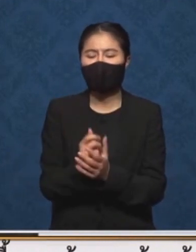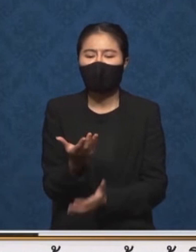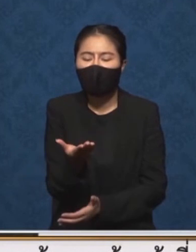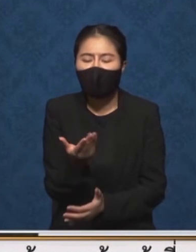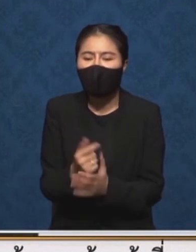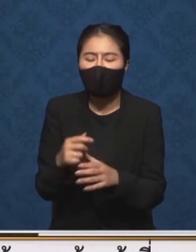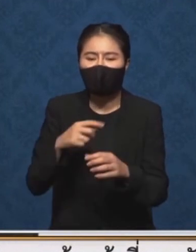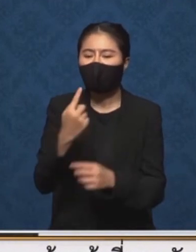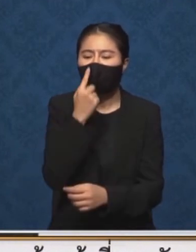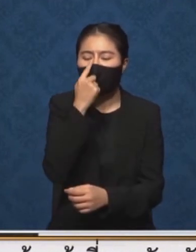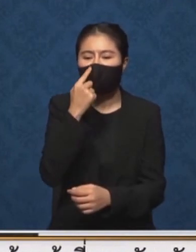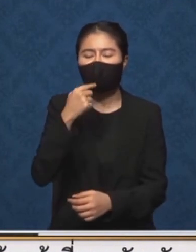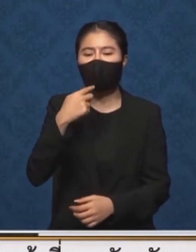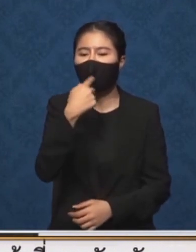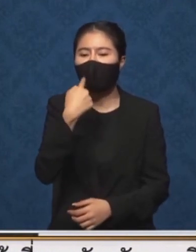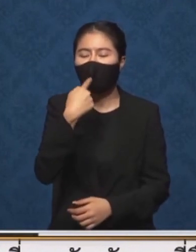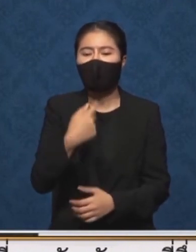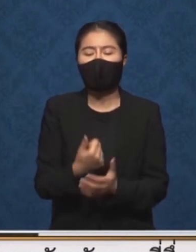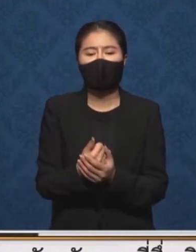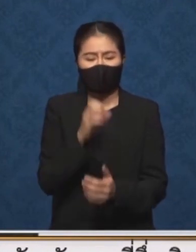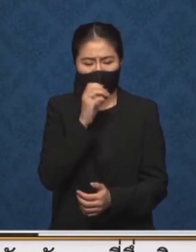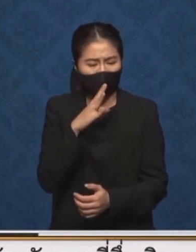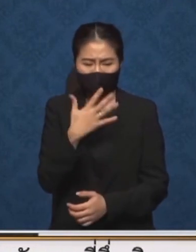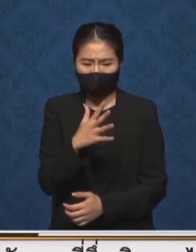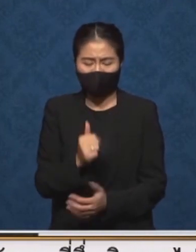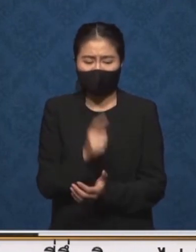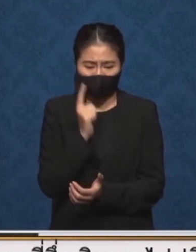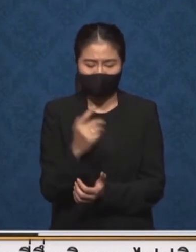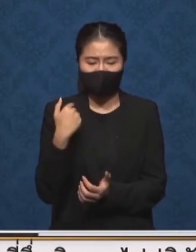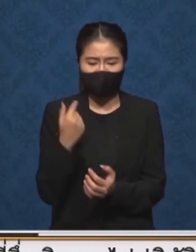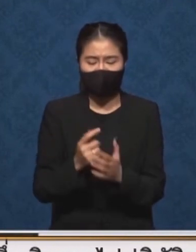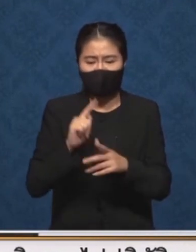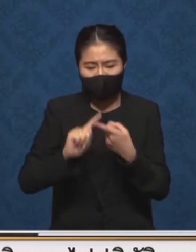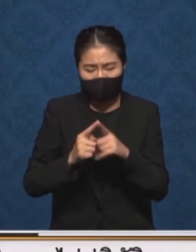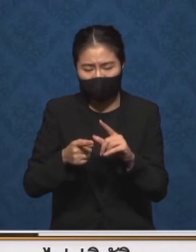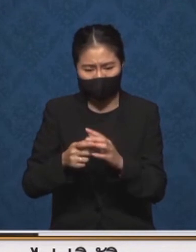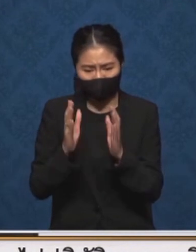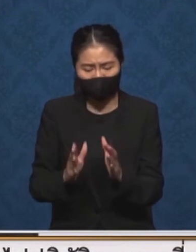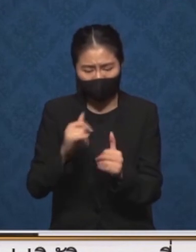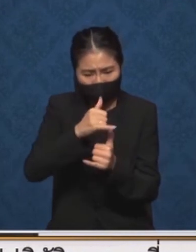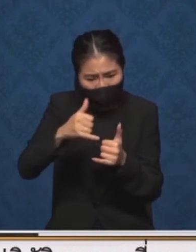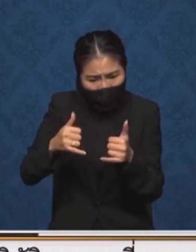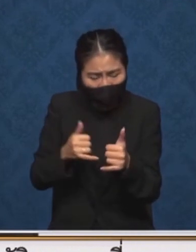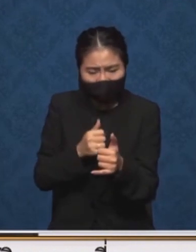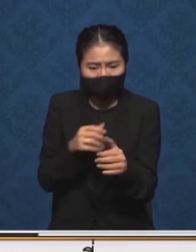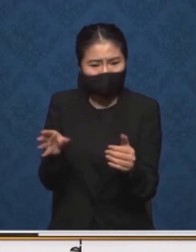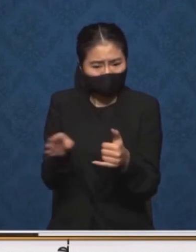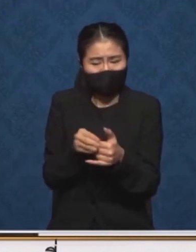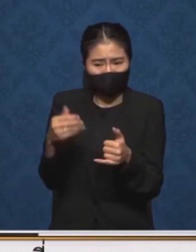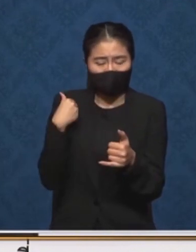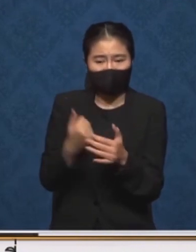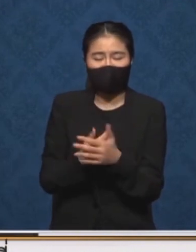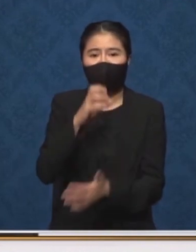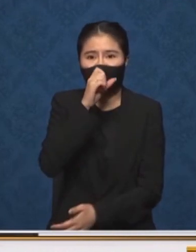้ทำไมไม่ให้คนธรรมดาไปตวจได้เอาแ่ตรวจ เอาแค่ตรวจและบิจ